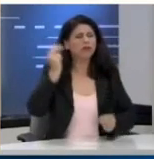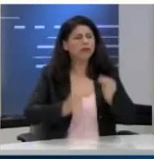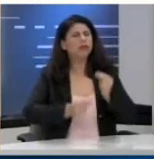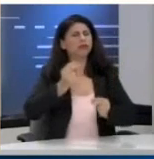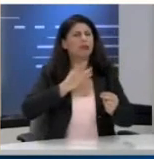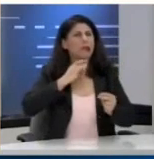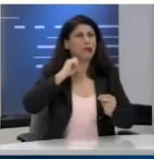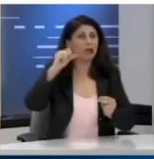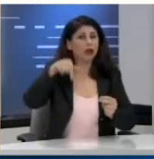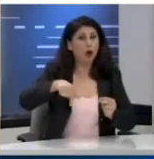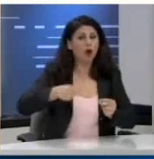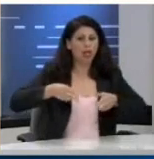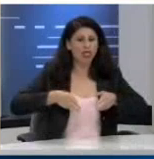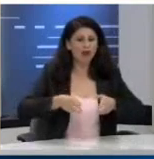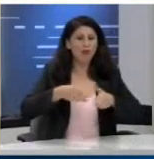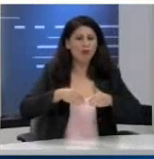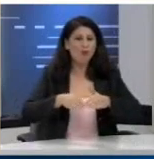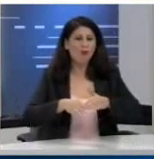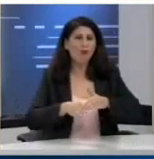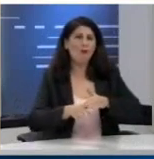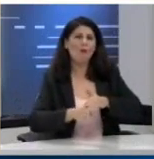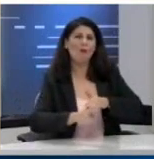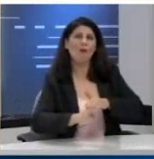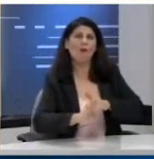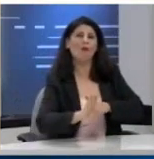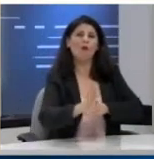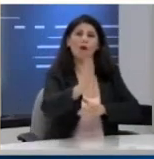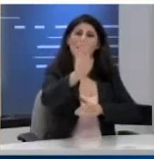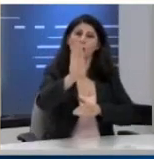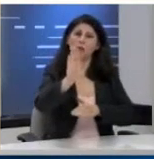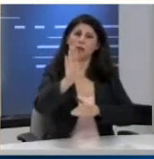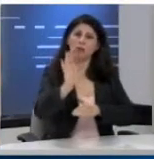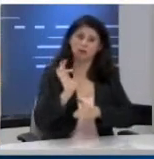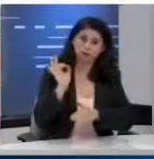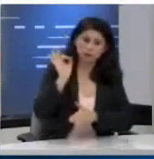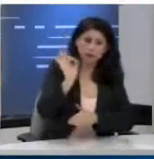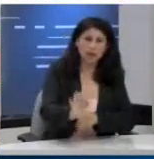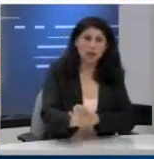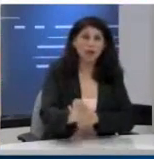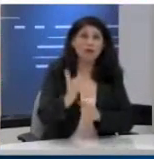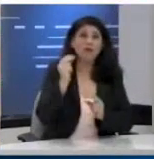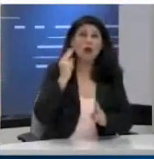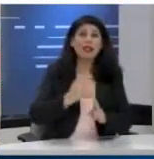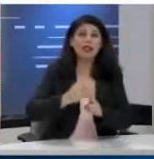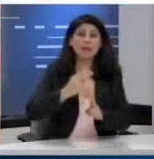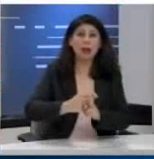πορεία ανάτασης, ανάκαμψης, εξόδου, που βρίσκεται σε ένα κρίσιμο